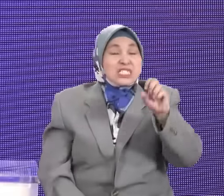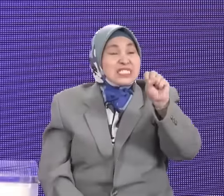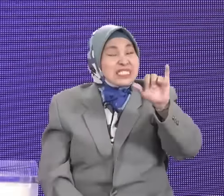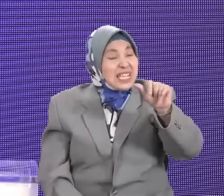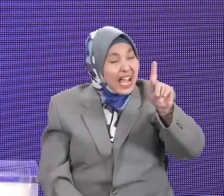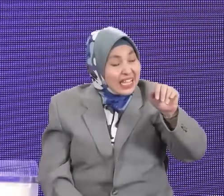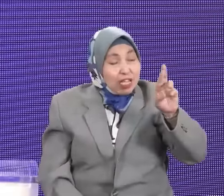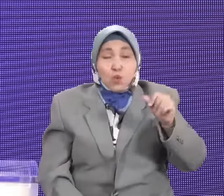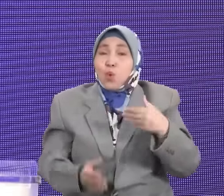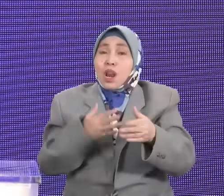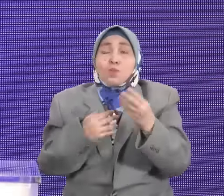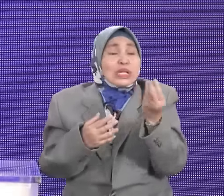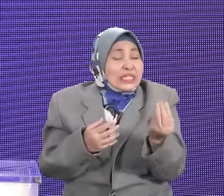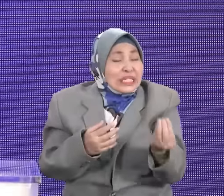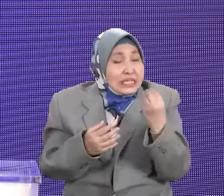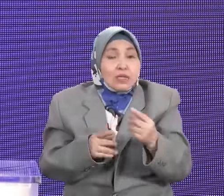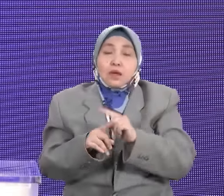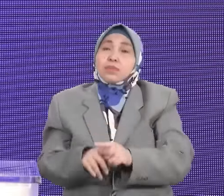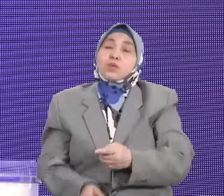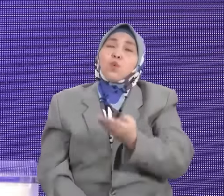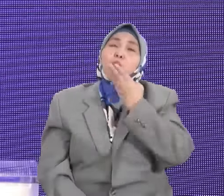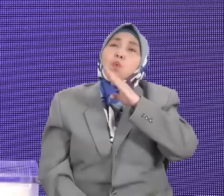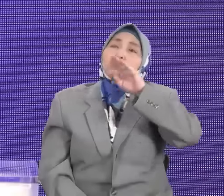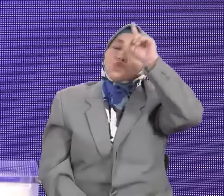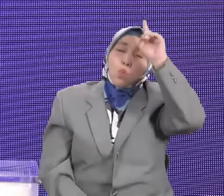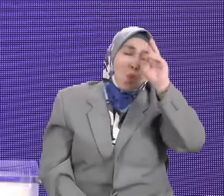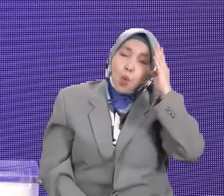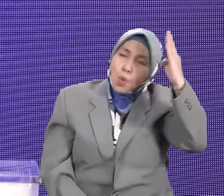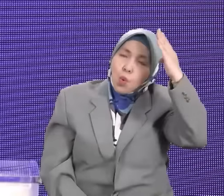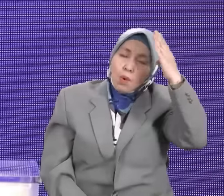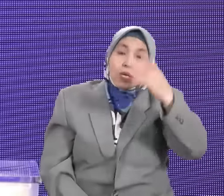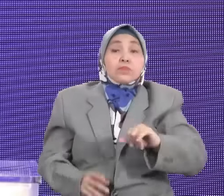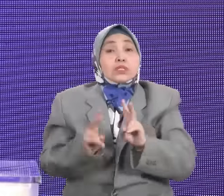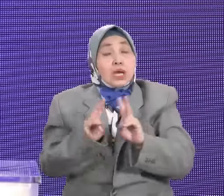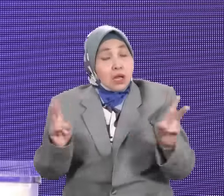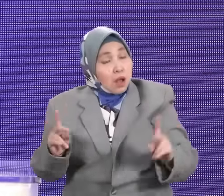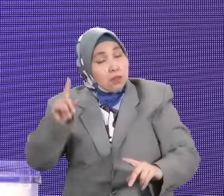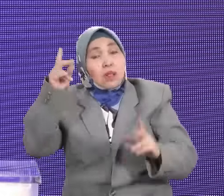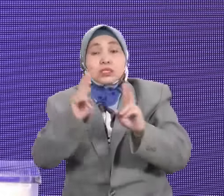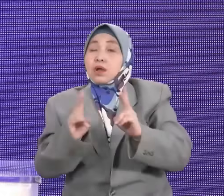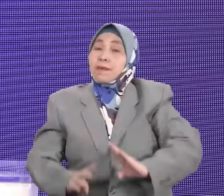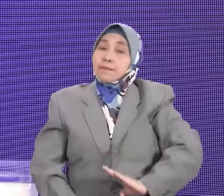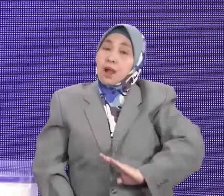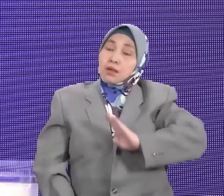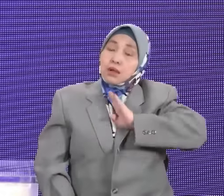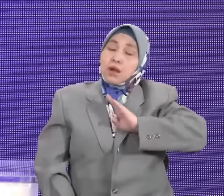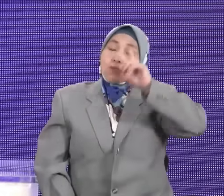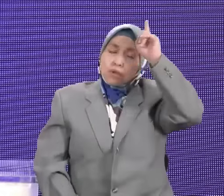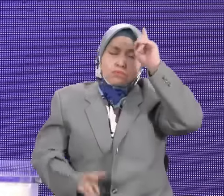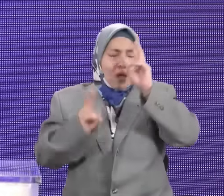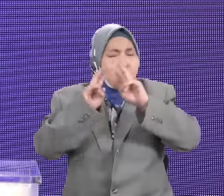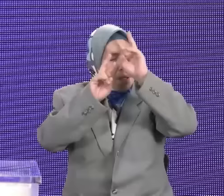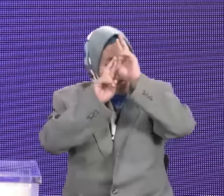ini yang walaupun sikit pun disyukuri jadi bila Allah menyatakan Allah ini Aman Mengapa menghargai